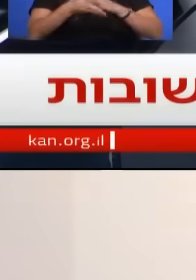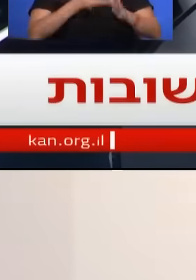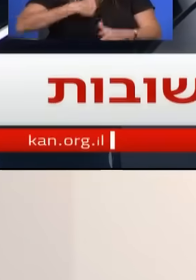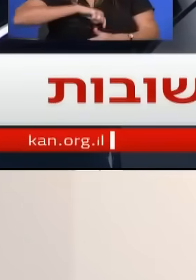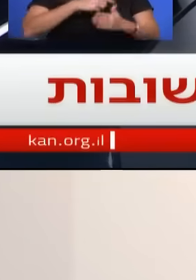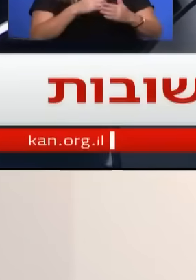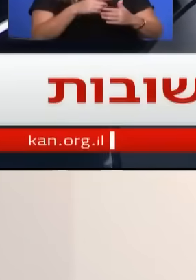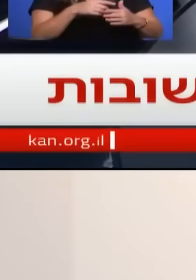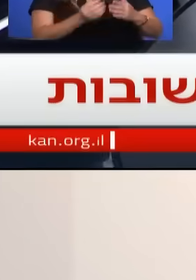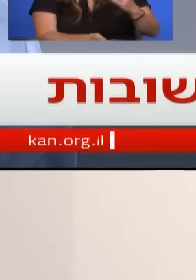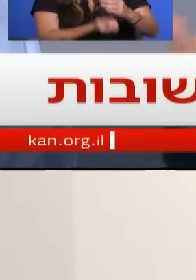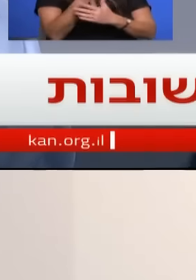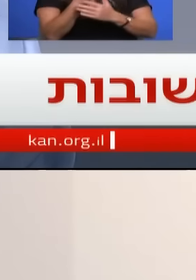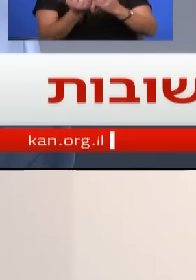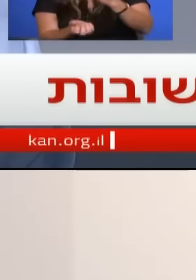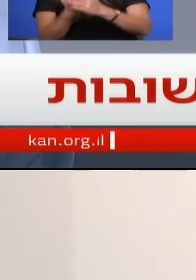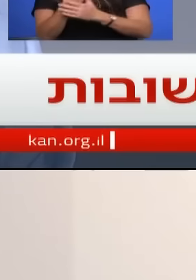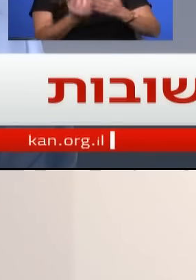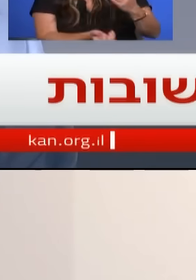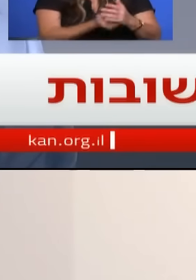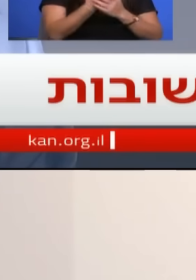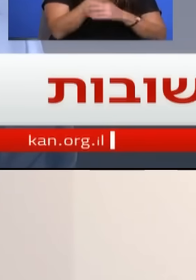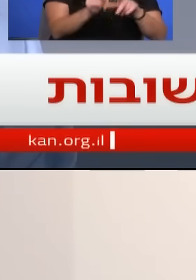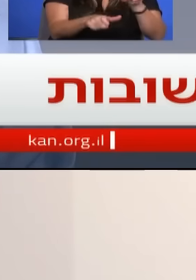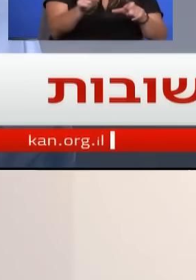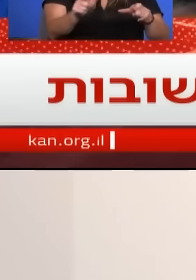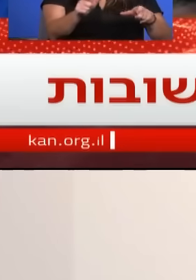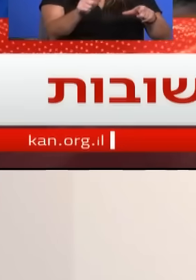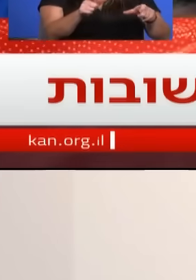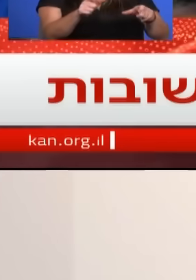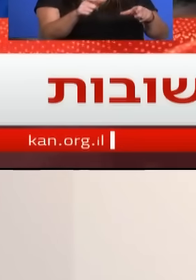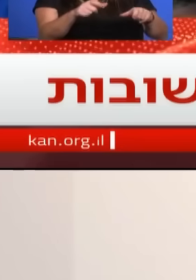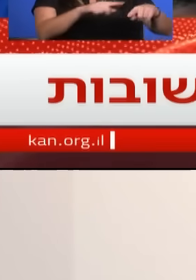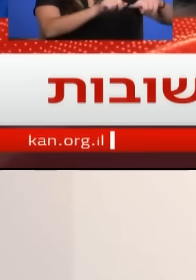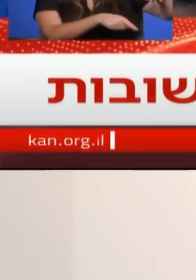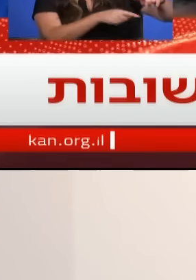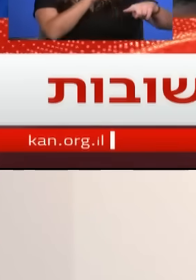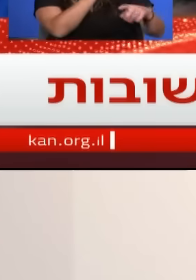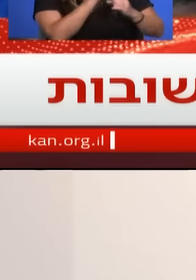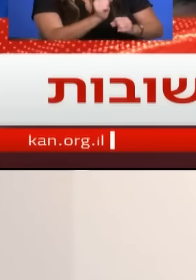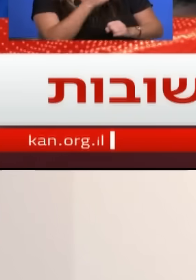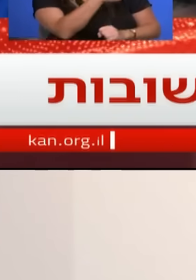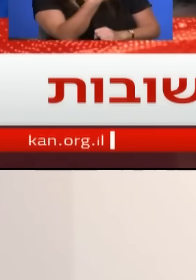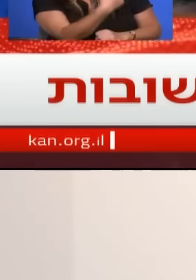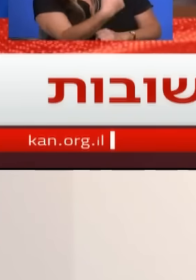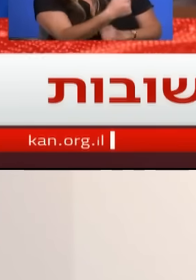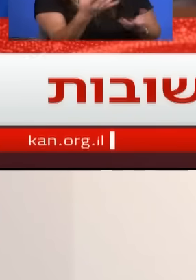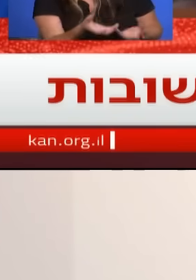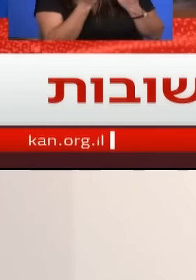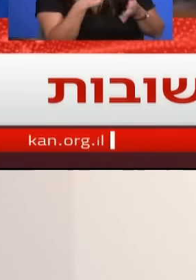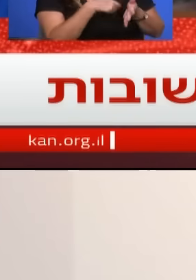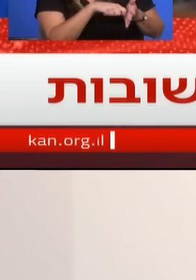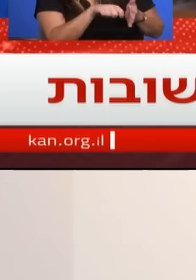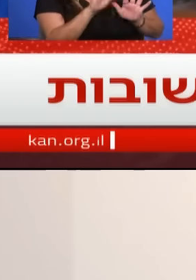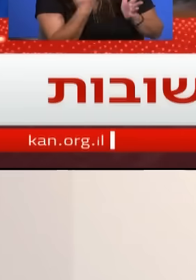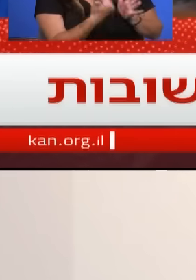העוטף ואנחנו נשקם, הוא בטוח שהוא זה שיציל את המערכת וישקם ויתקן את כל מה שנכשל. אני רק